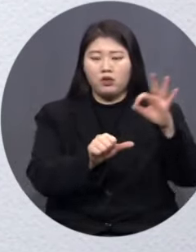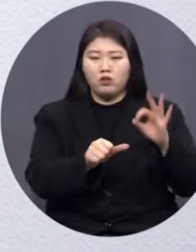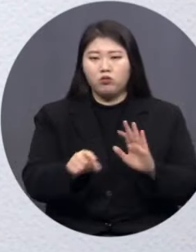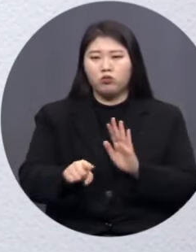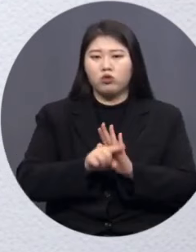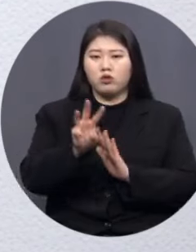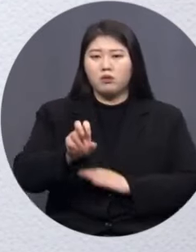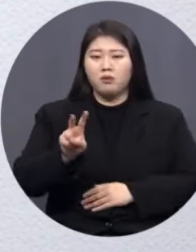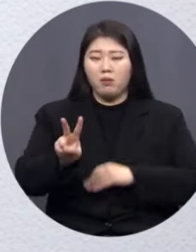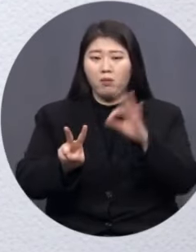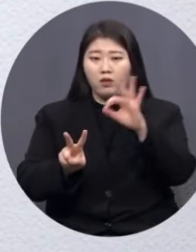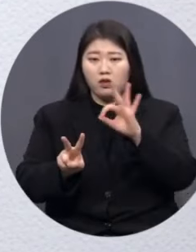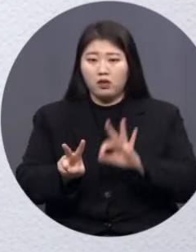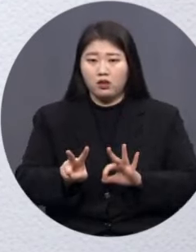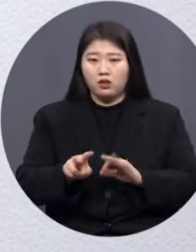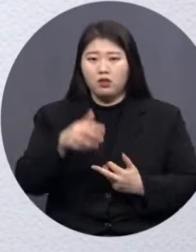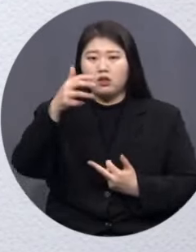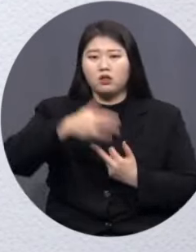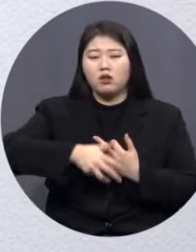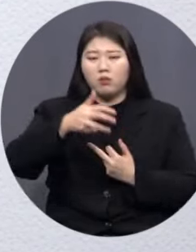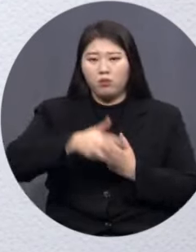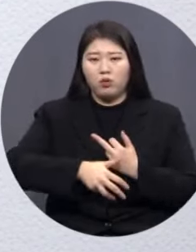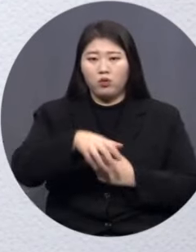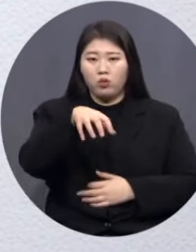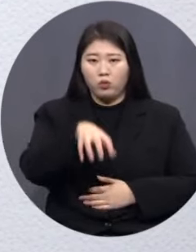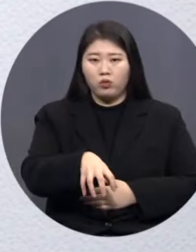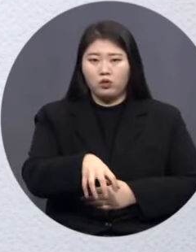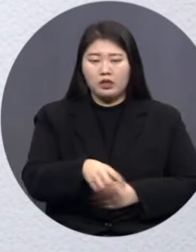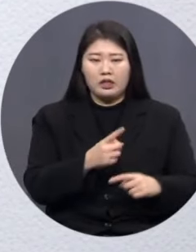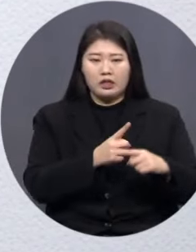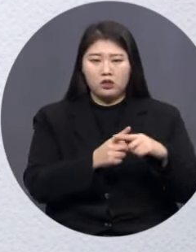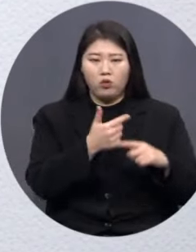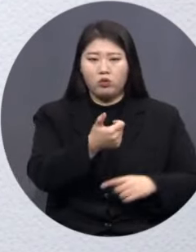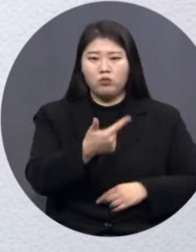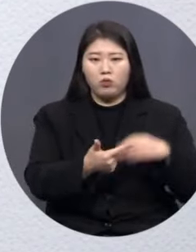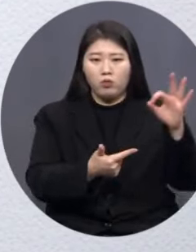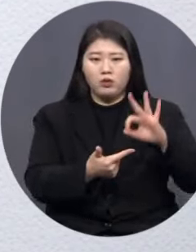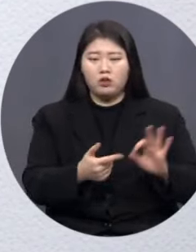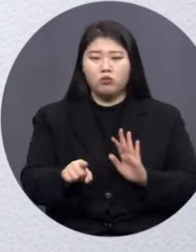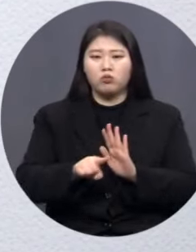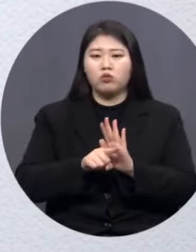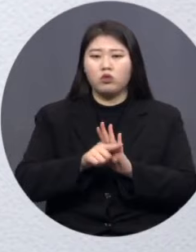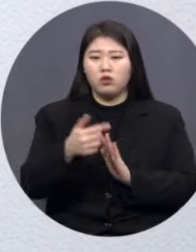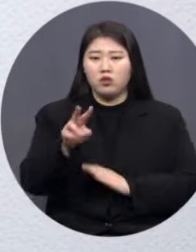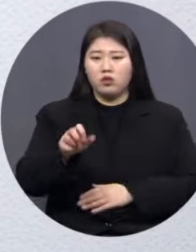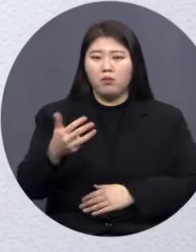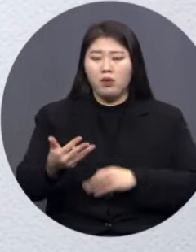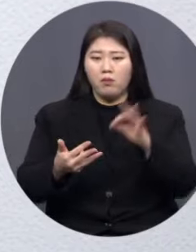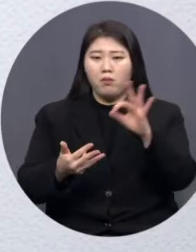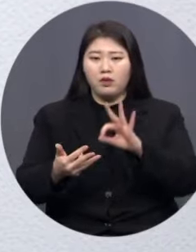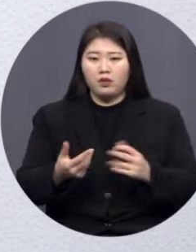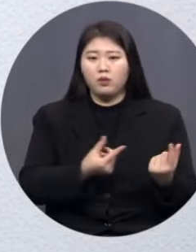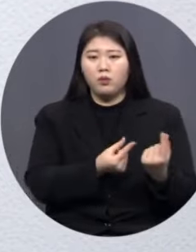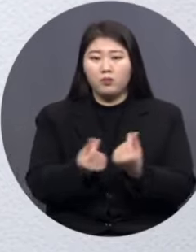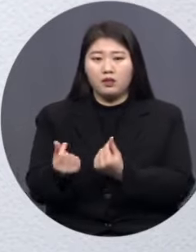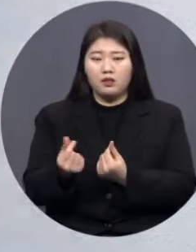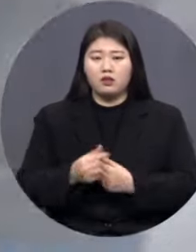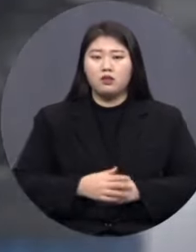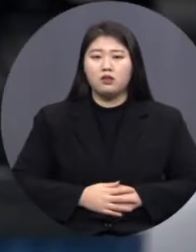32% 서귀포시 선거구는 긍정 56% 부정 28% 대체로